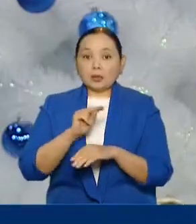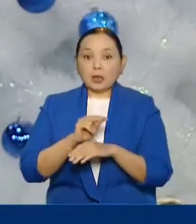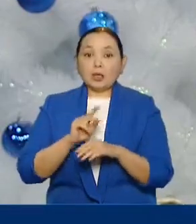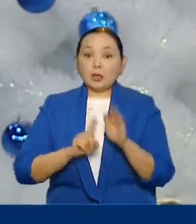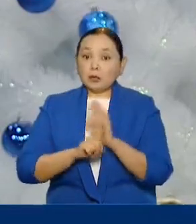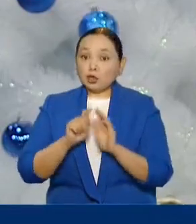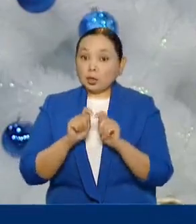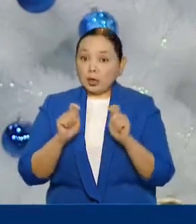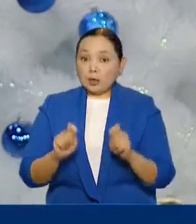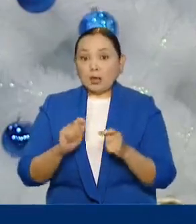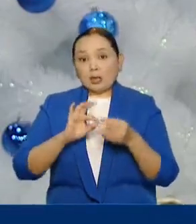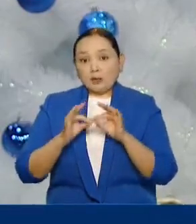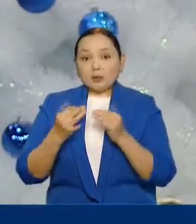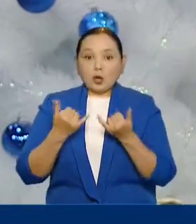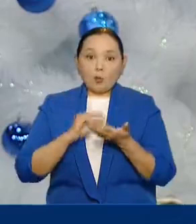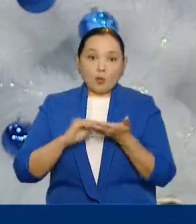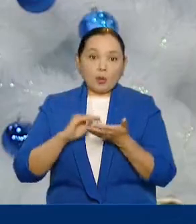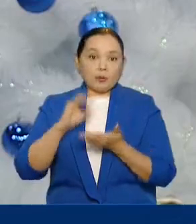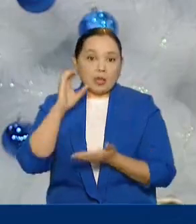etildi. Tafsilotlar muxbirimiz lavhasida.